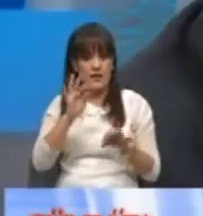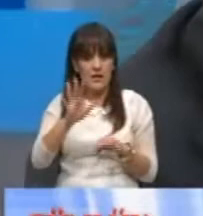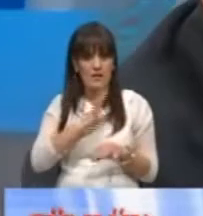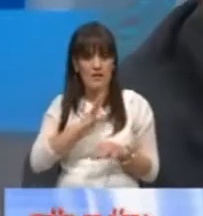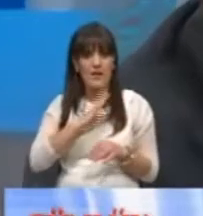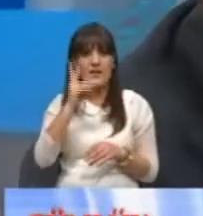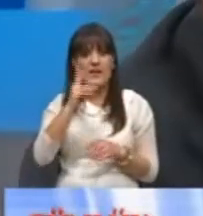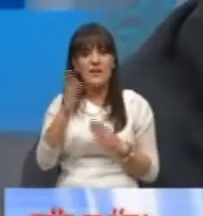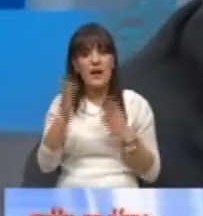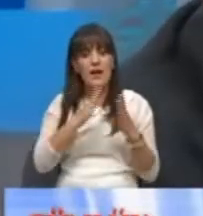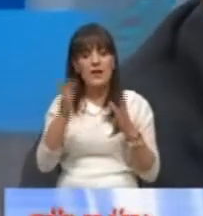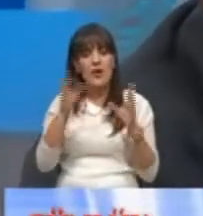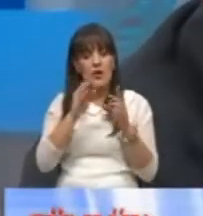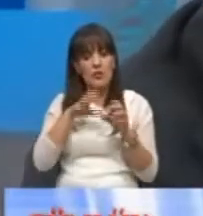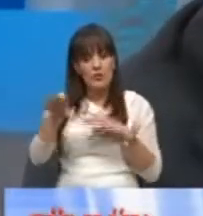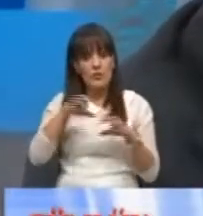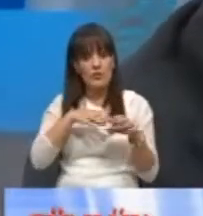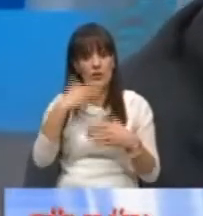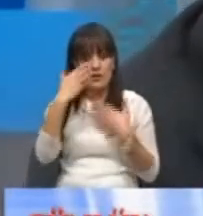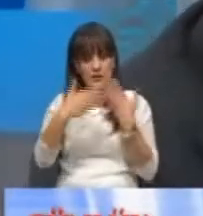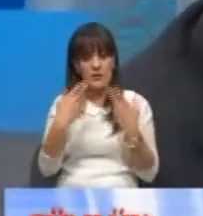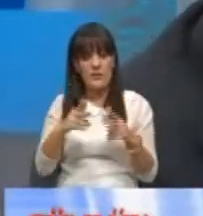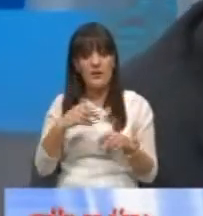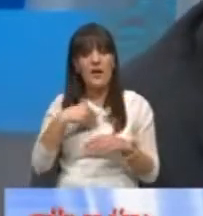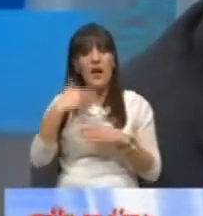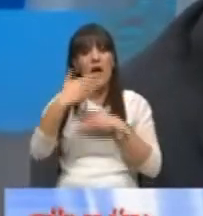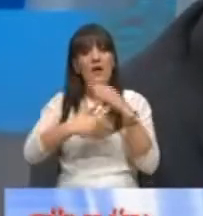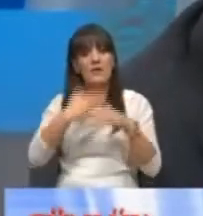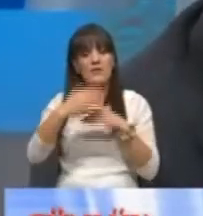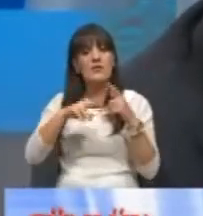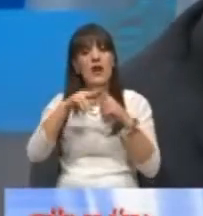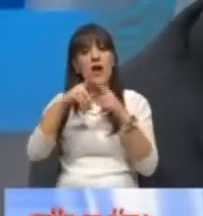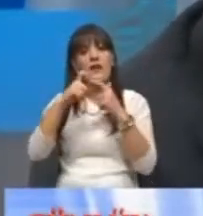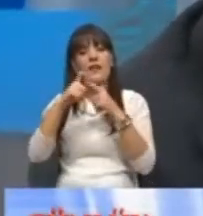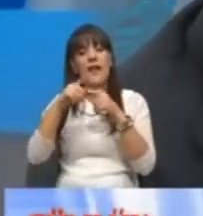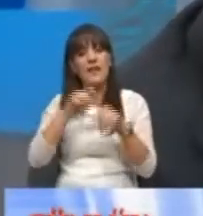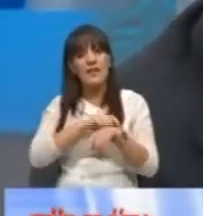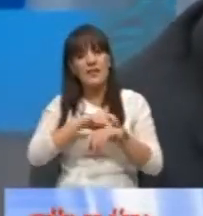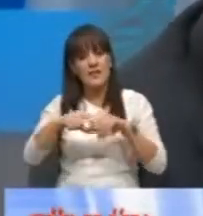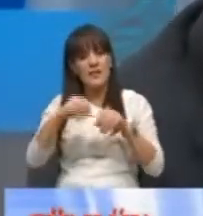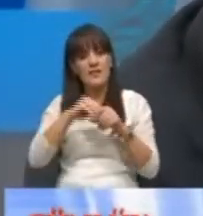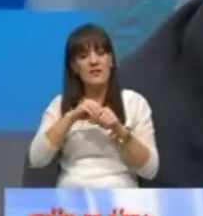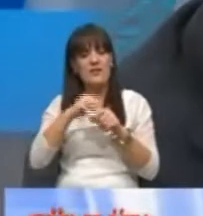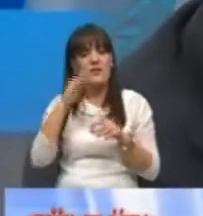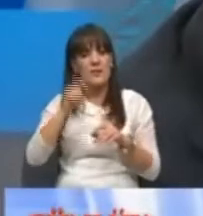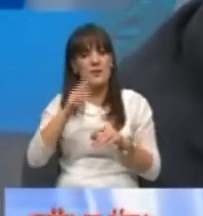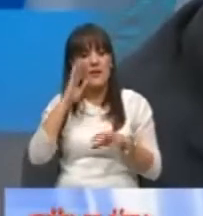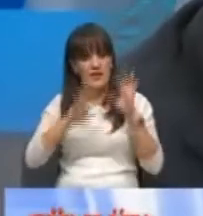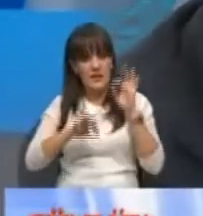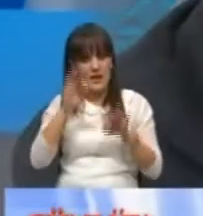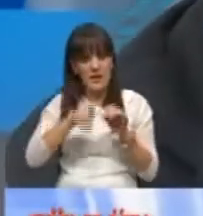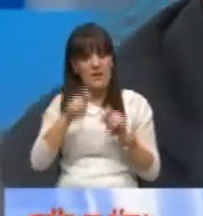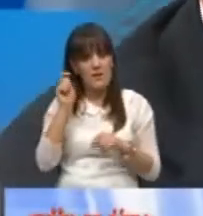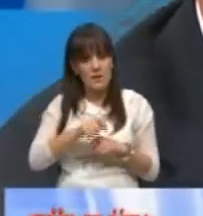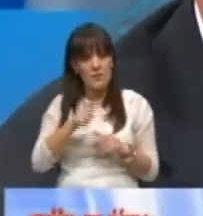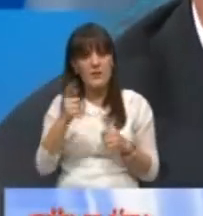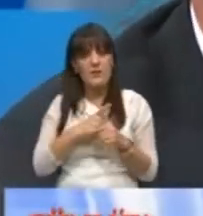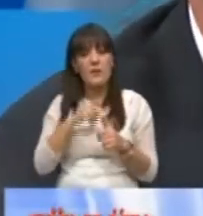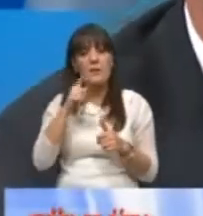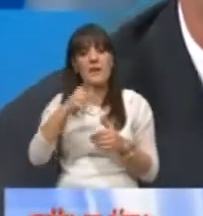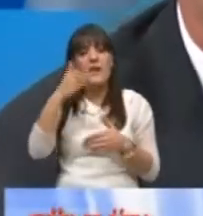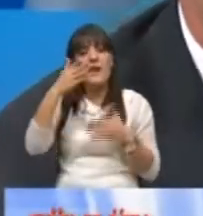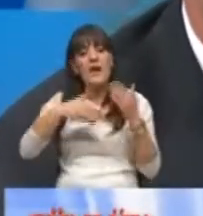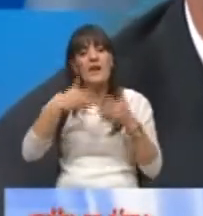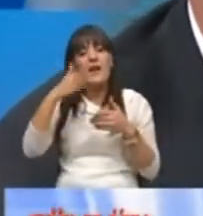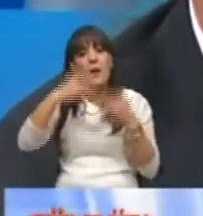var. İki ara grupta toplayabilirsek bunu, alçıyla, atelle yapılan konservatif tedavi dediğimiz bir tedavi grubu var. Bir de tedavi,